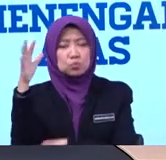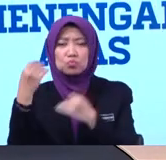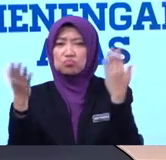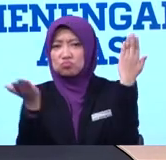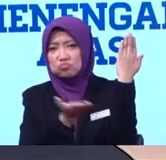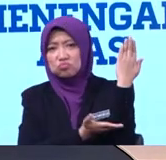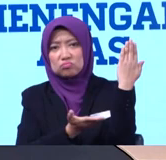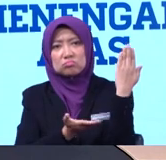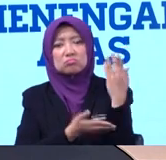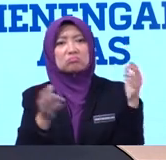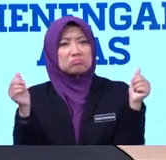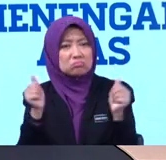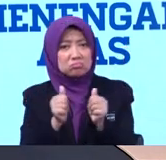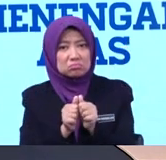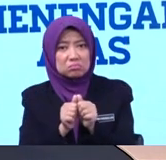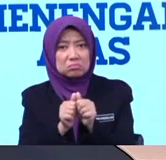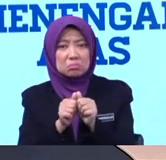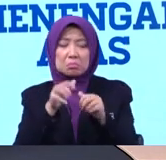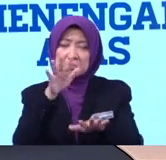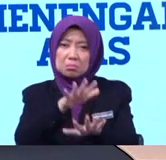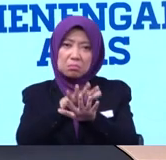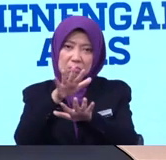kalau kita berlebihan